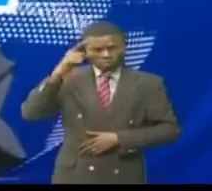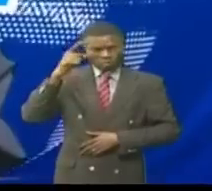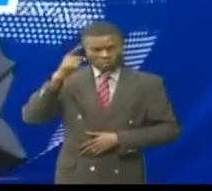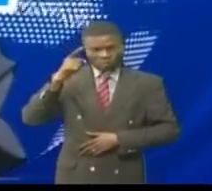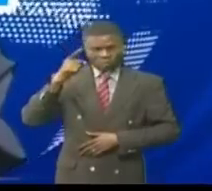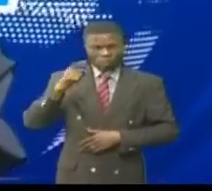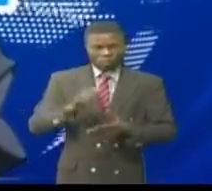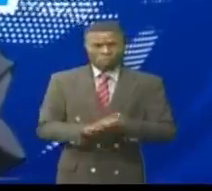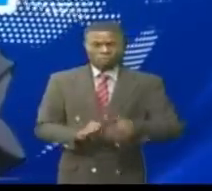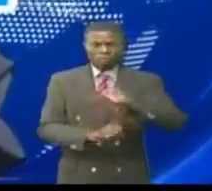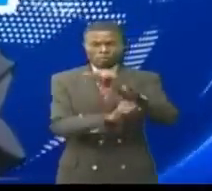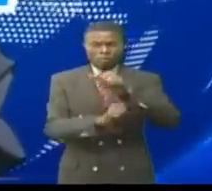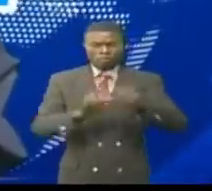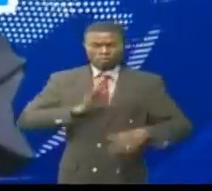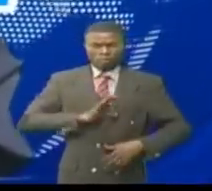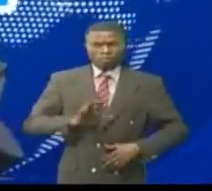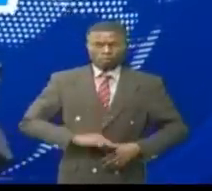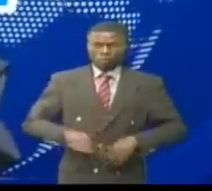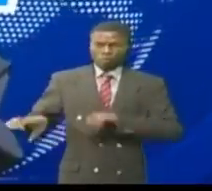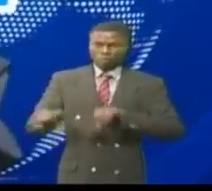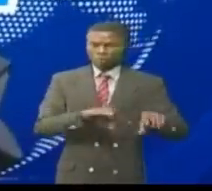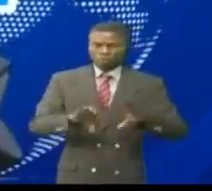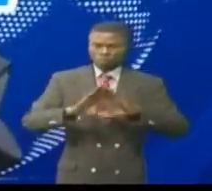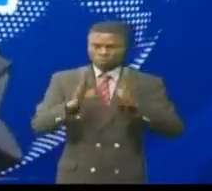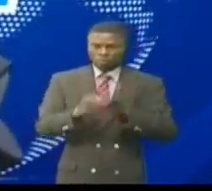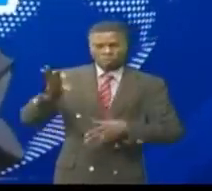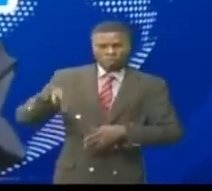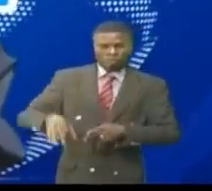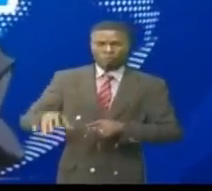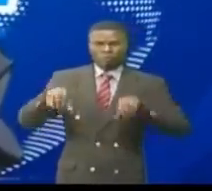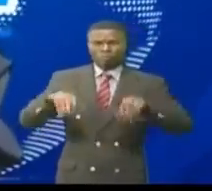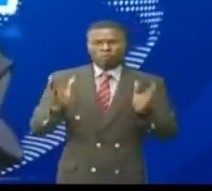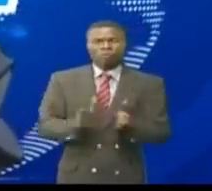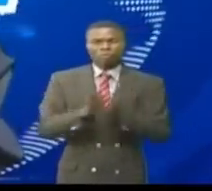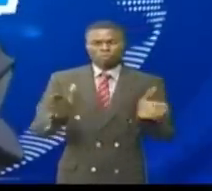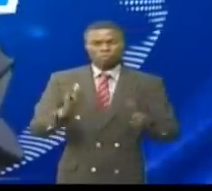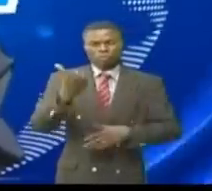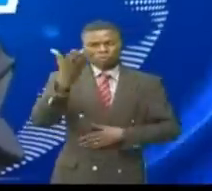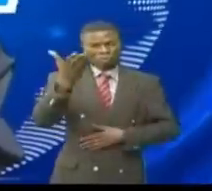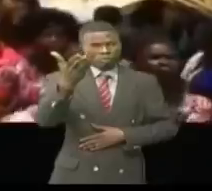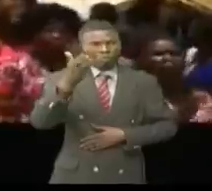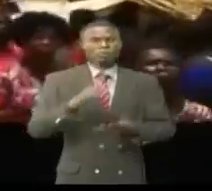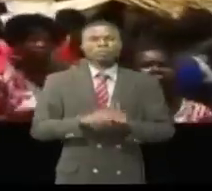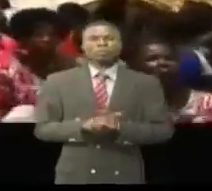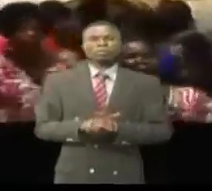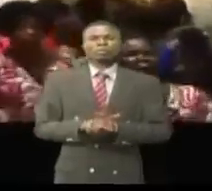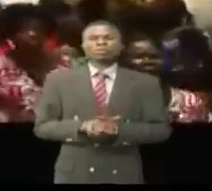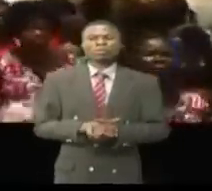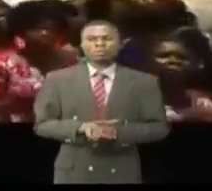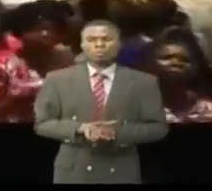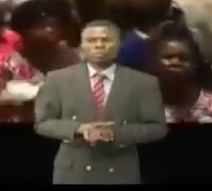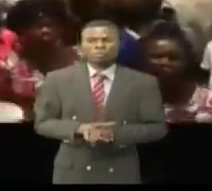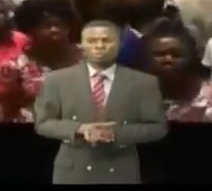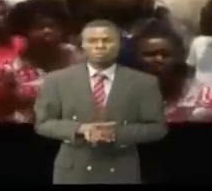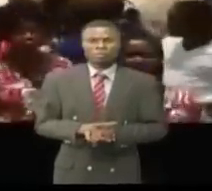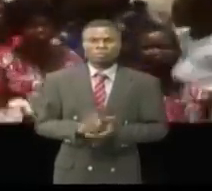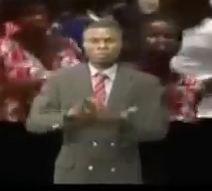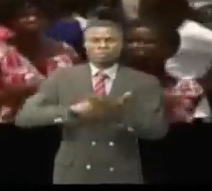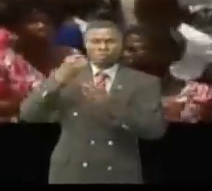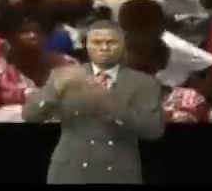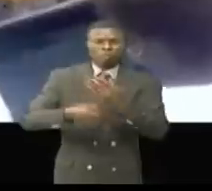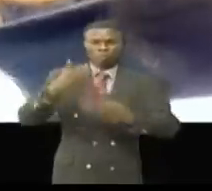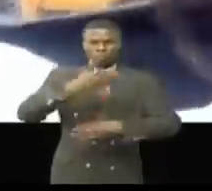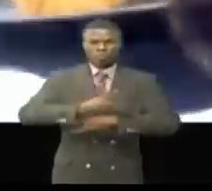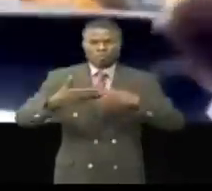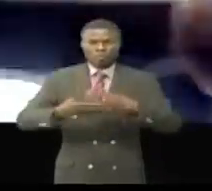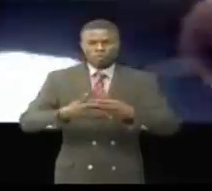le chef de l'État pour ses actions en faveur de tous les Congolais. Rodé Panda, reportage. Pékin annonce du projet de construction